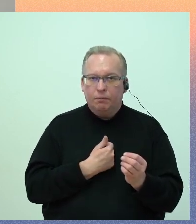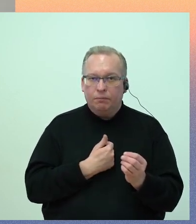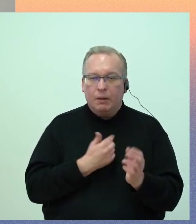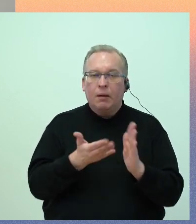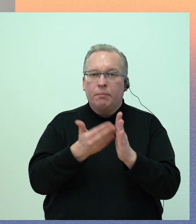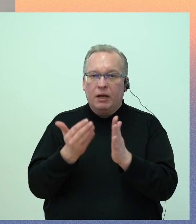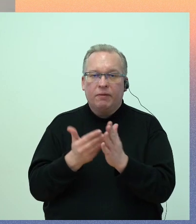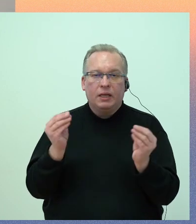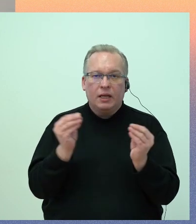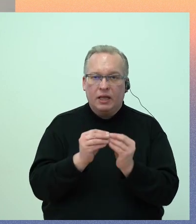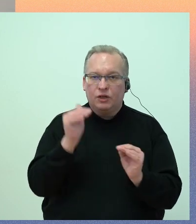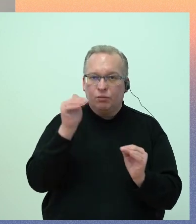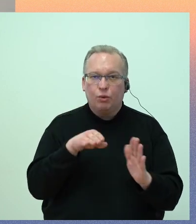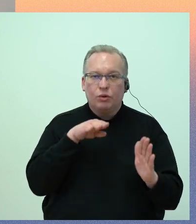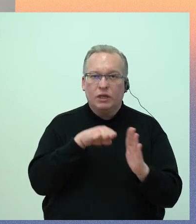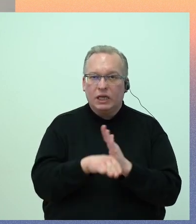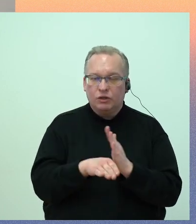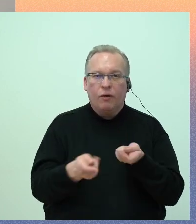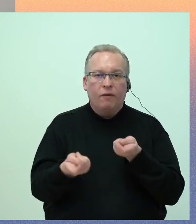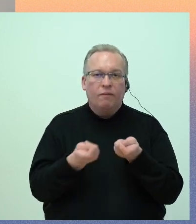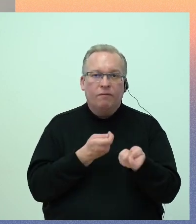10 000 krizių valdymo